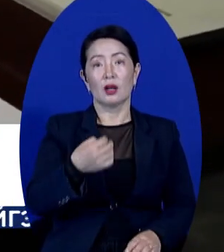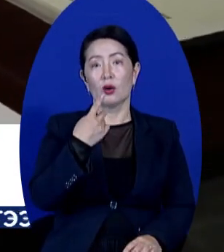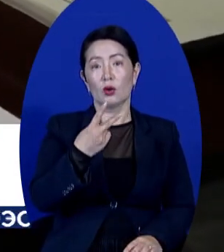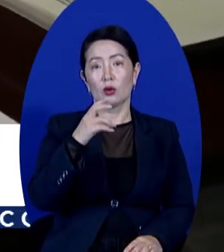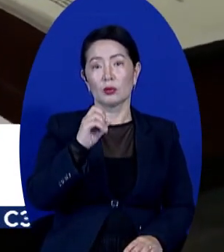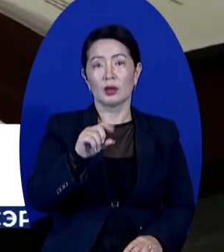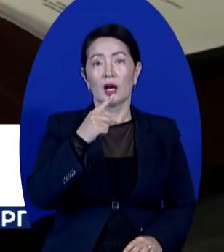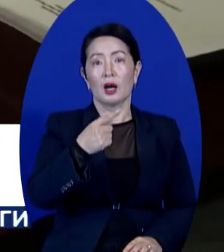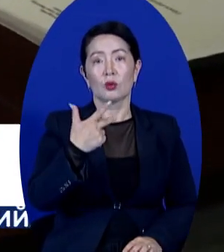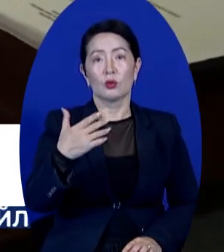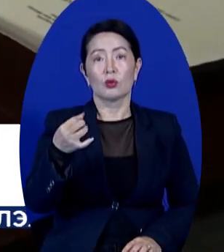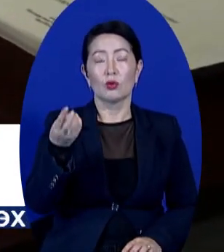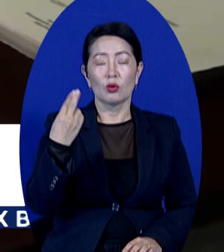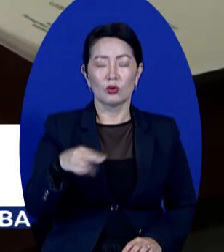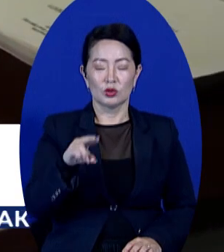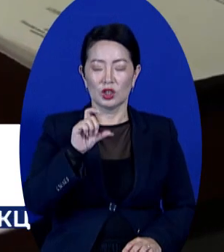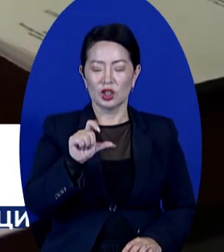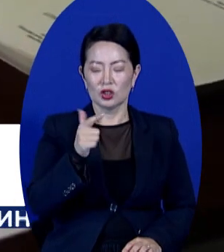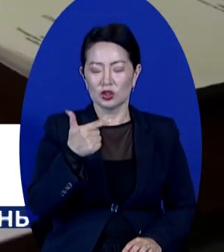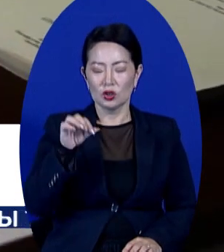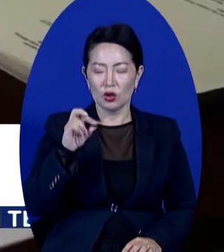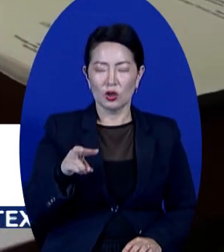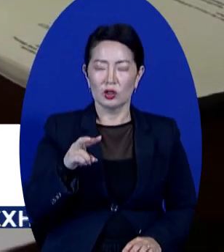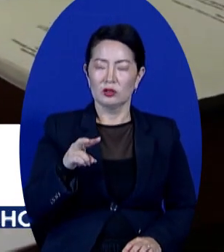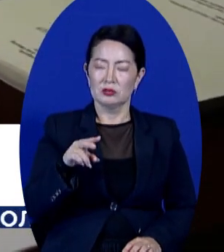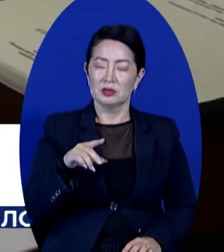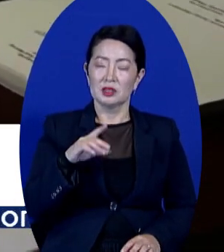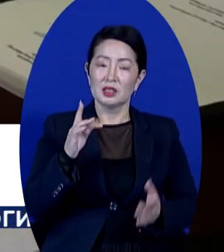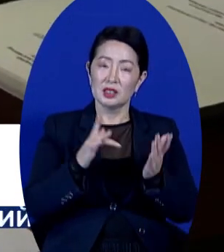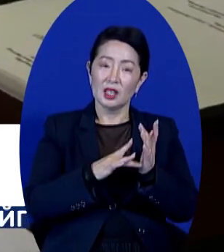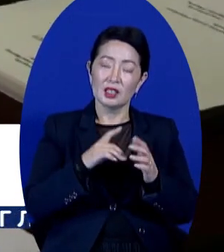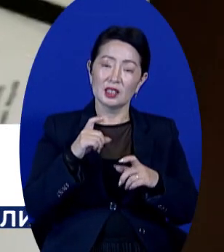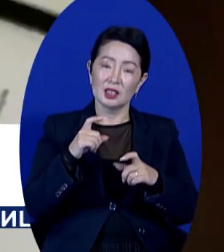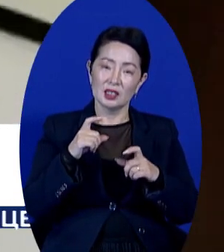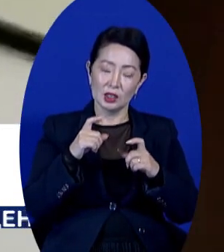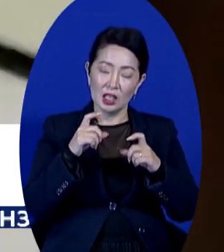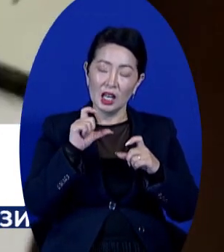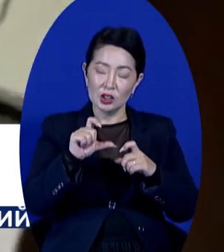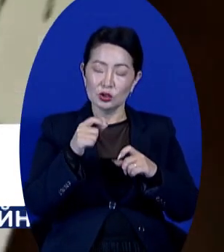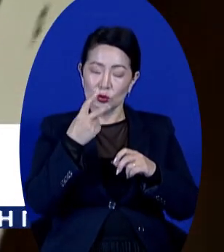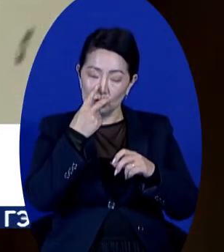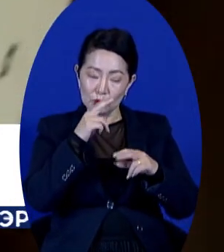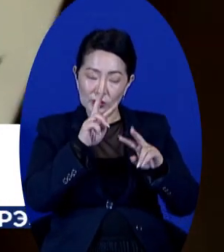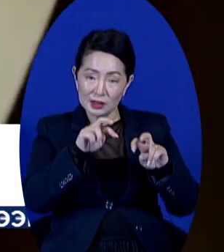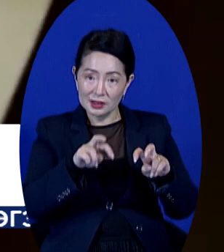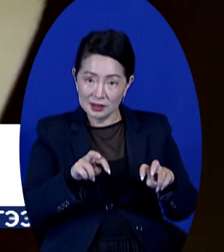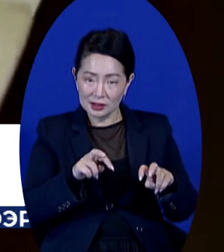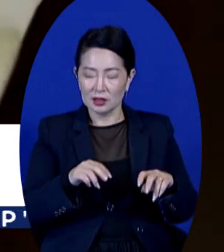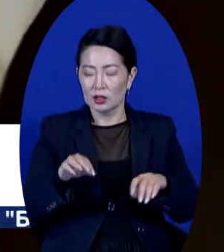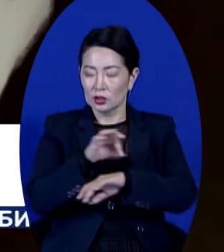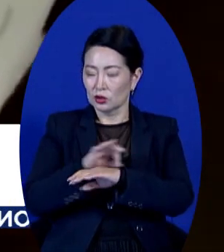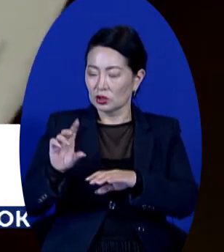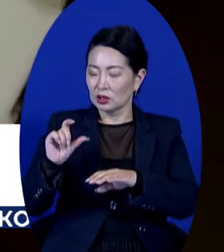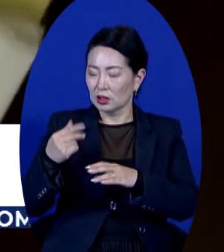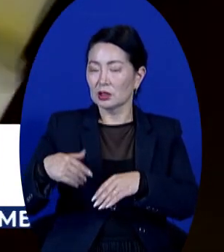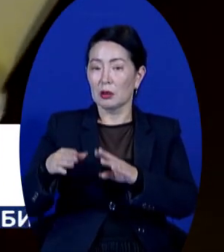эгийн голын усан цахилгаан станцын техник эдийн засгийн үндэслэлийг шинчлэн боловсруулсан байдаг. За төслийн нэгж байгуулах тухай захирамж тухайн үед